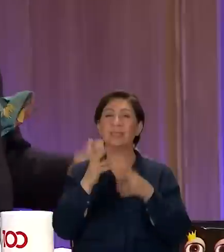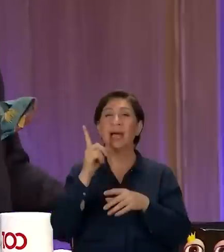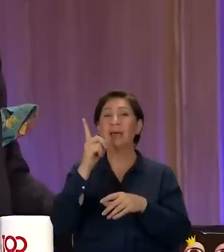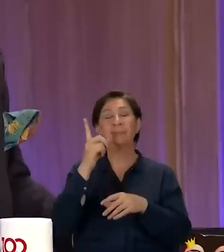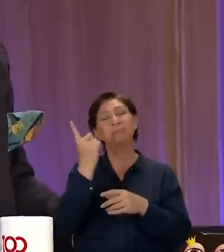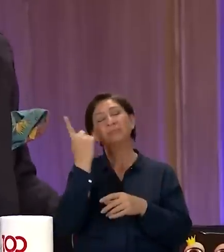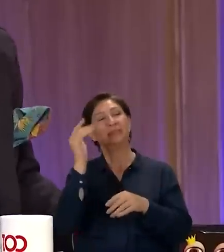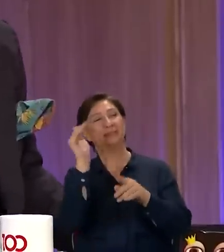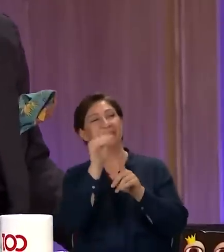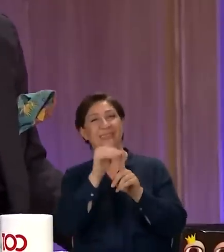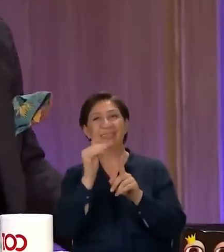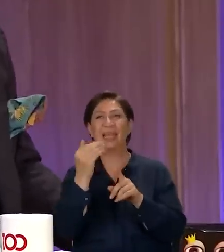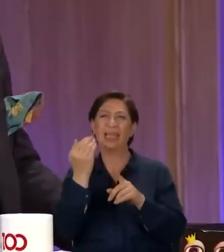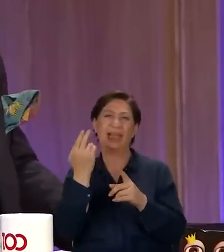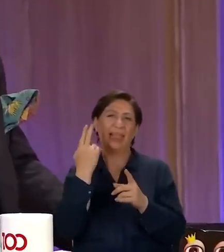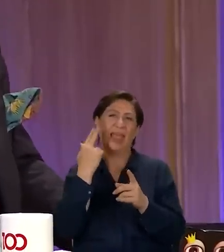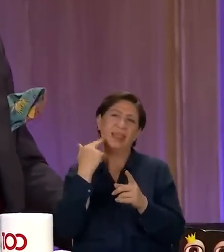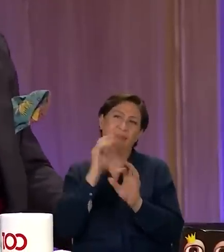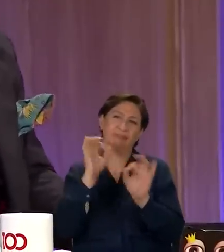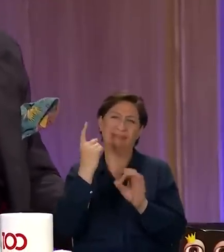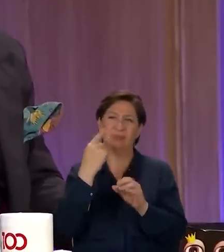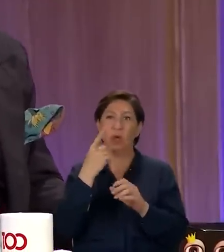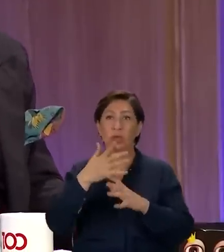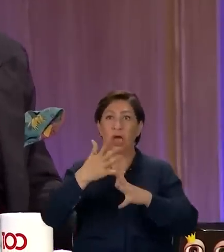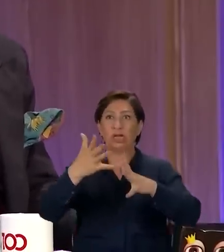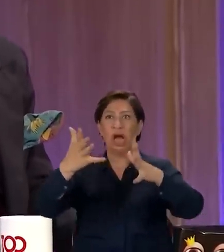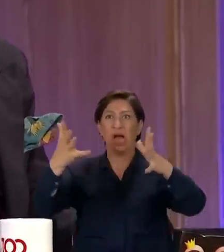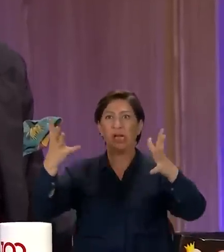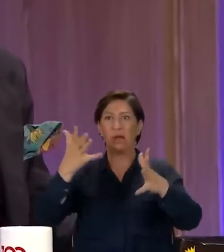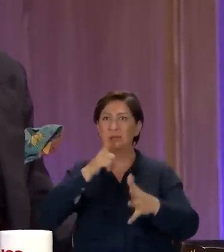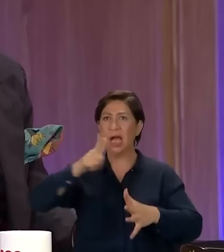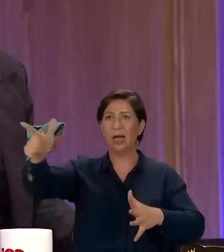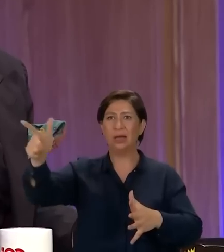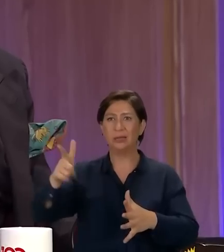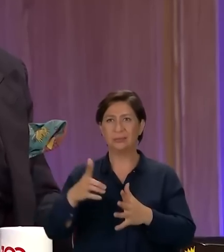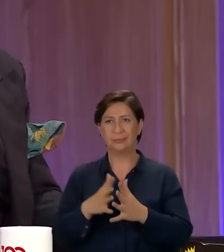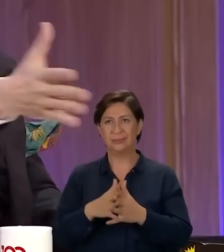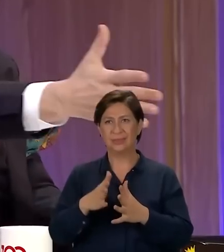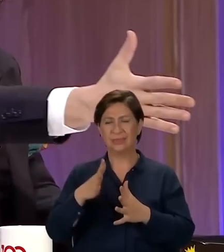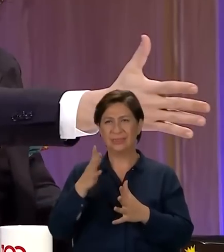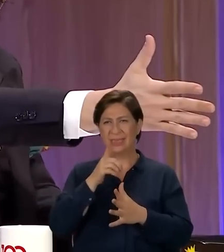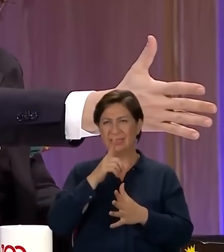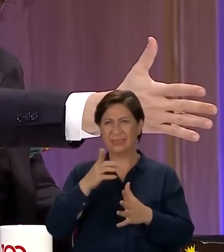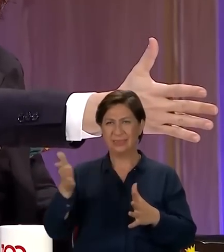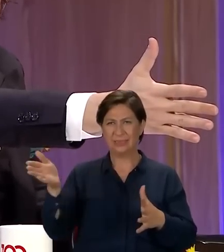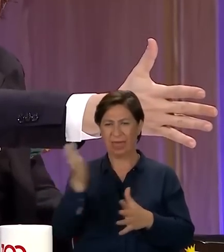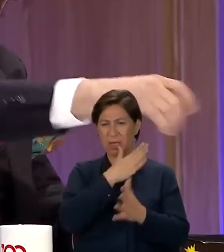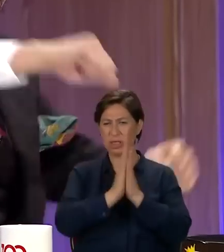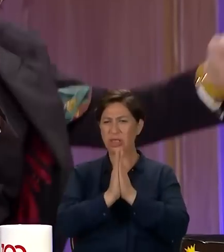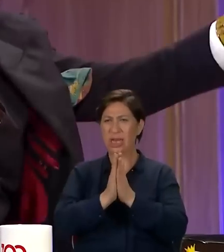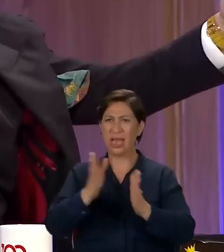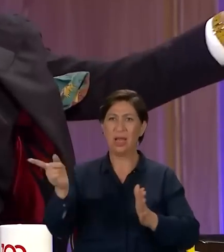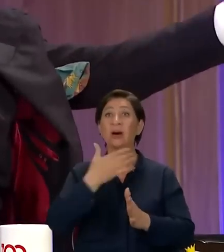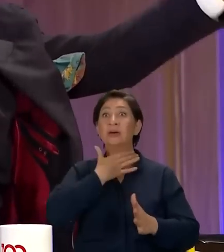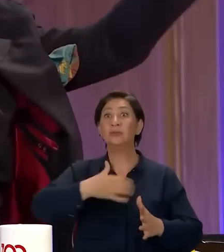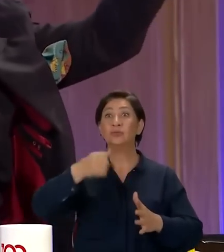söyledi, namüsait bir şey söyledi. Gayrı. O ne ya, hemen özür dile. Dur kalkından özür dile.